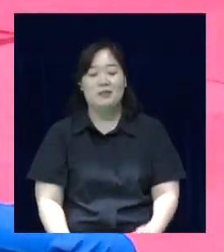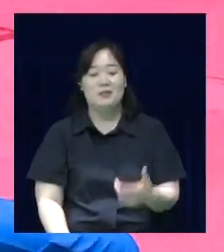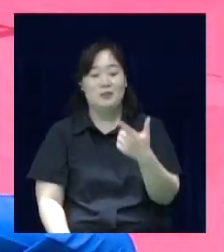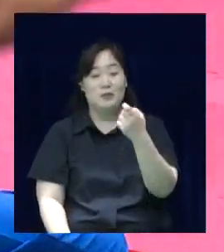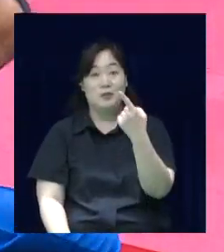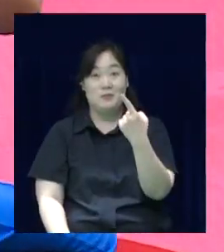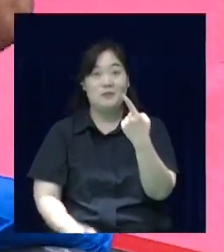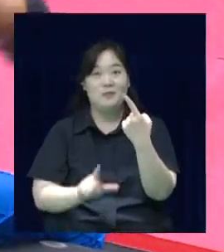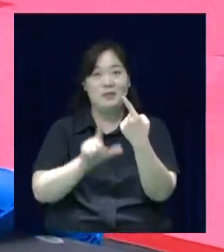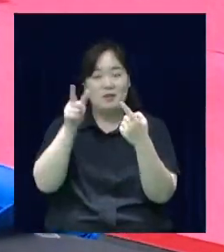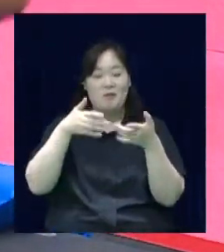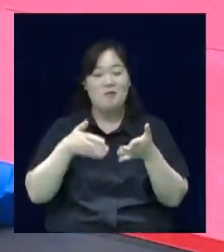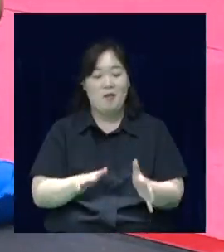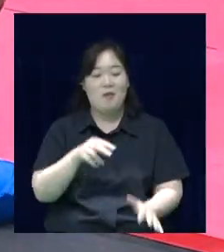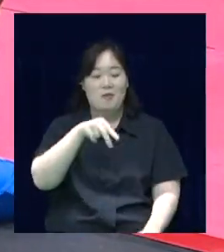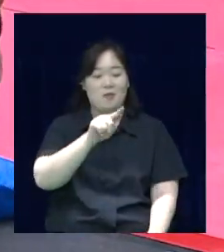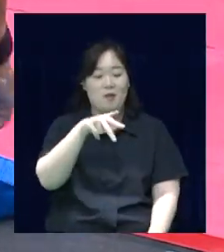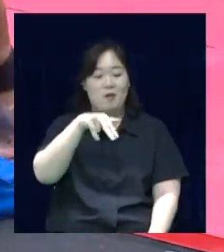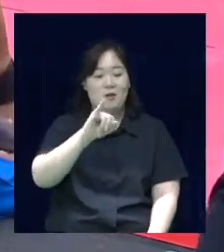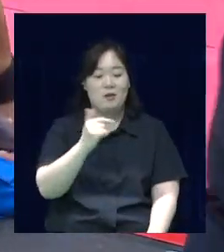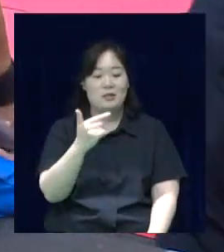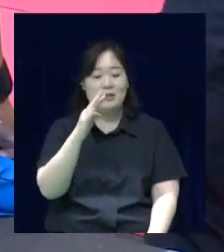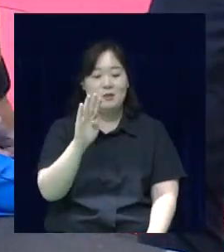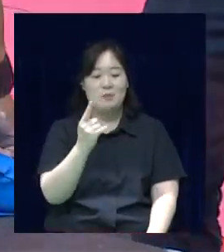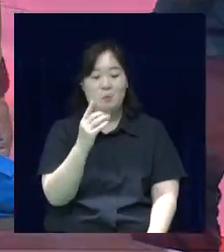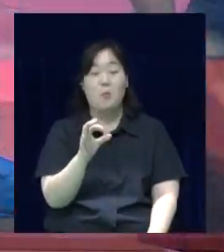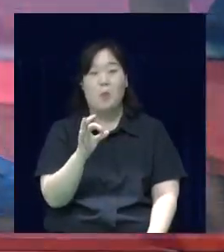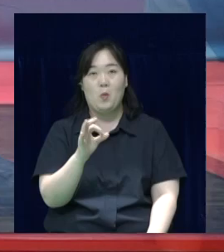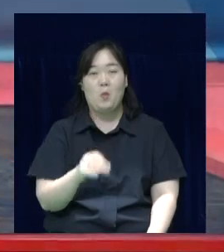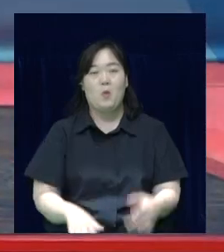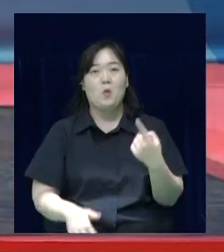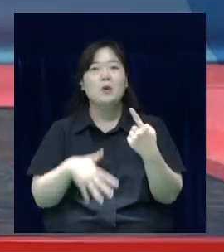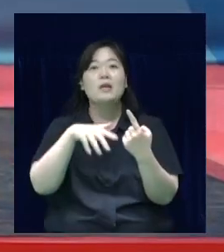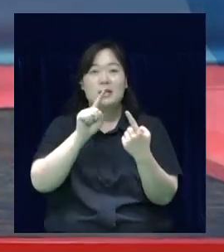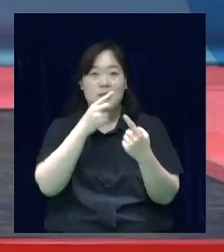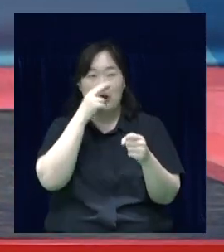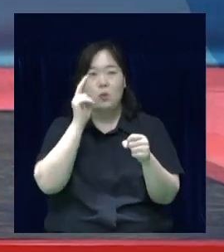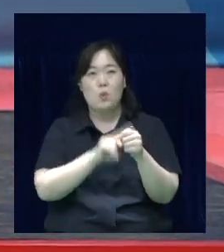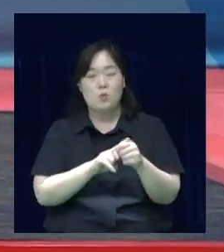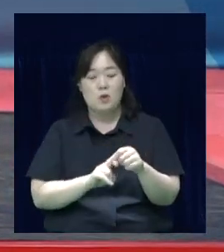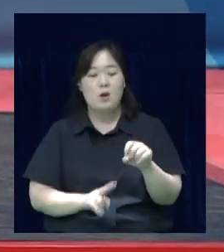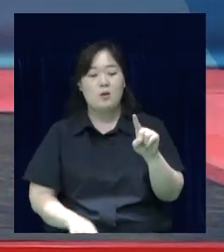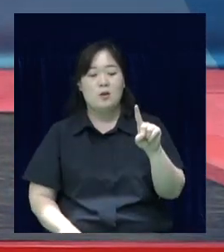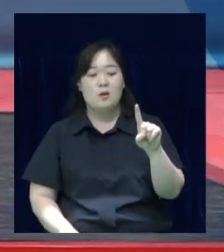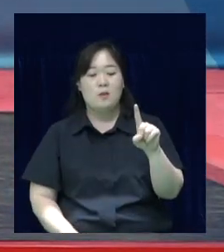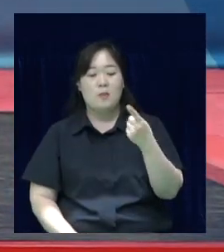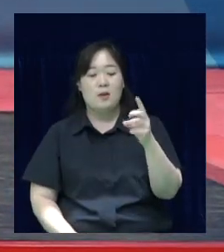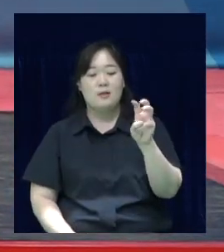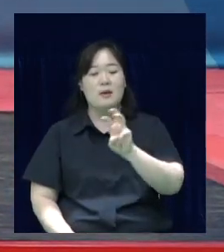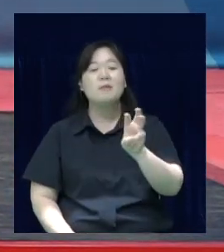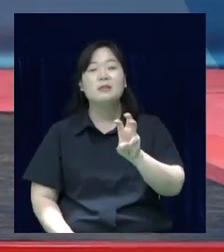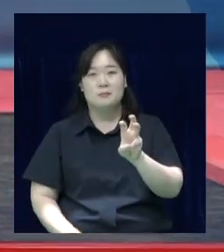61년생의 기량을 가지고 계신 네, 서진곤 선수. 자, 1차 시도는 130kg을 네. 선택했습니다. 중량.